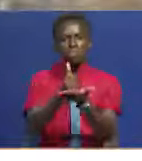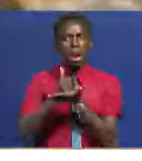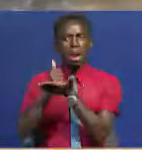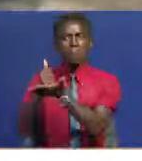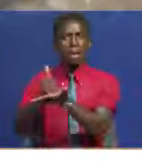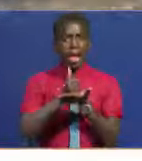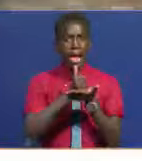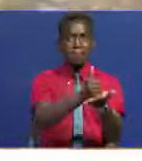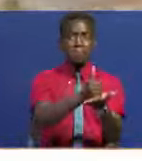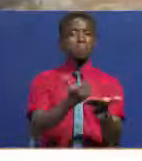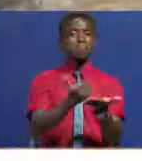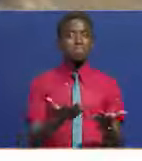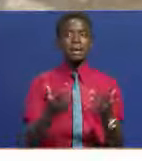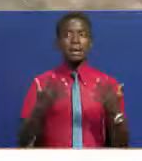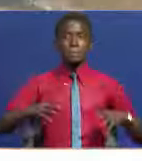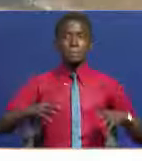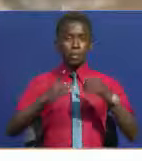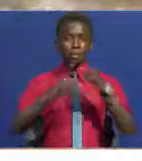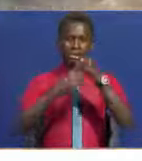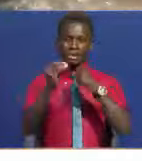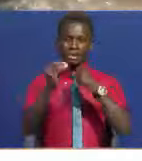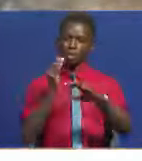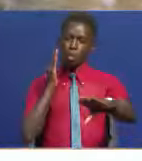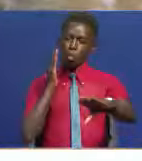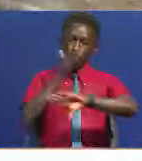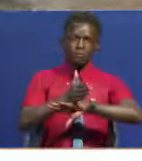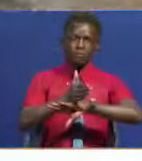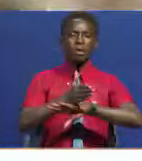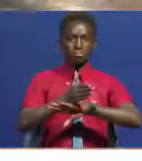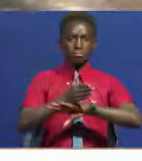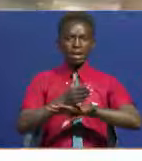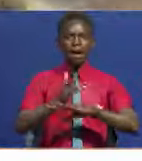watu 1,060 walioathiriwa na mafuriko.